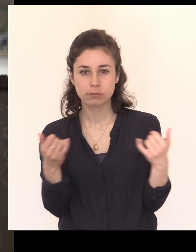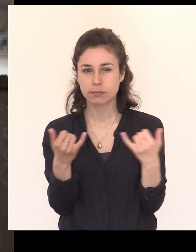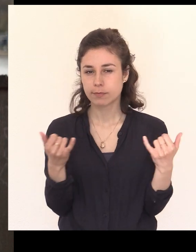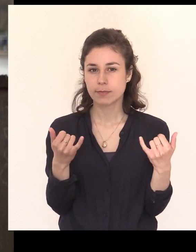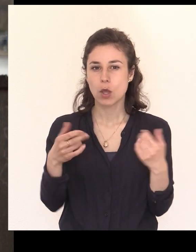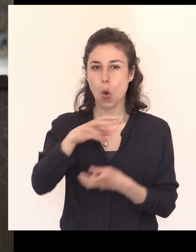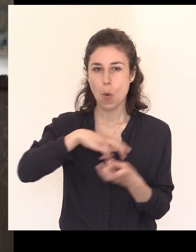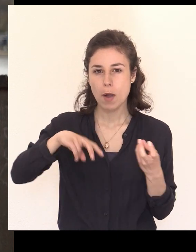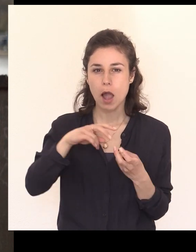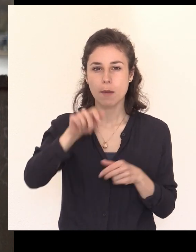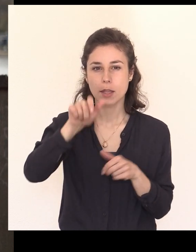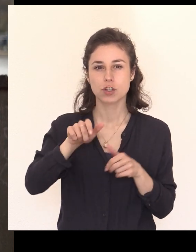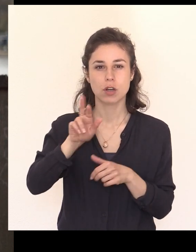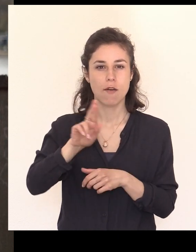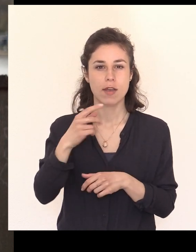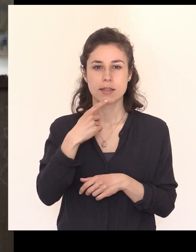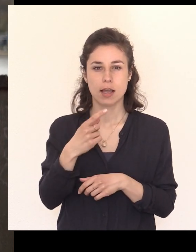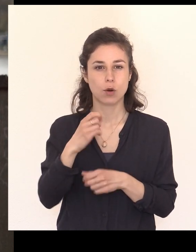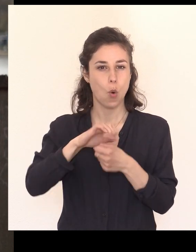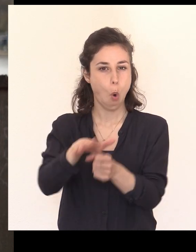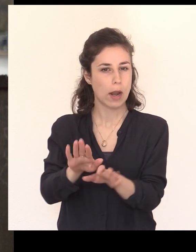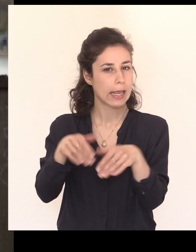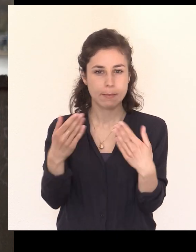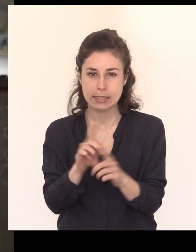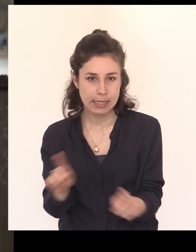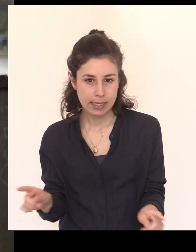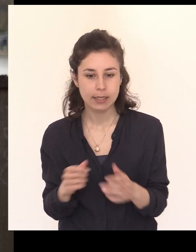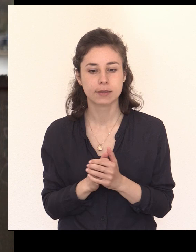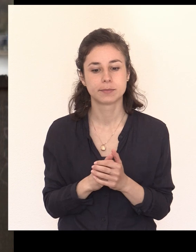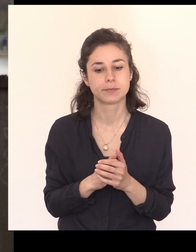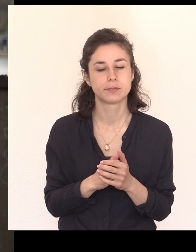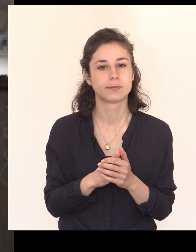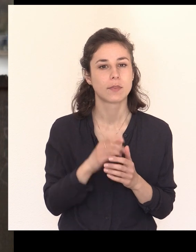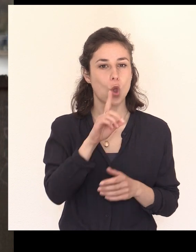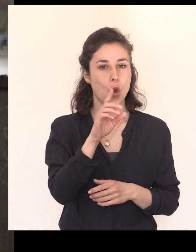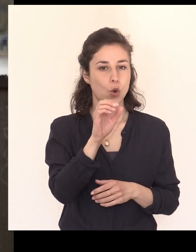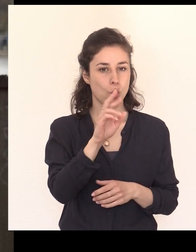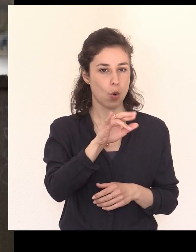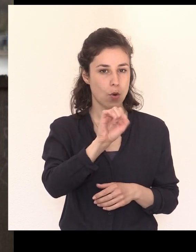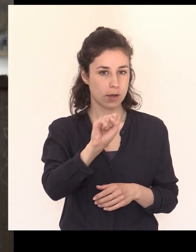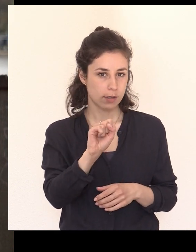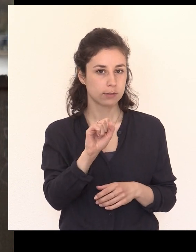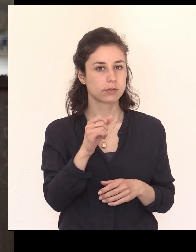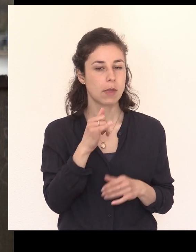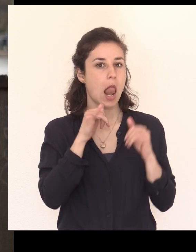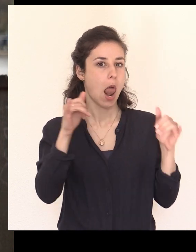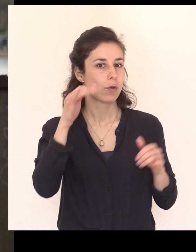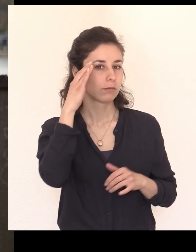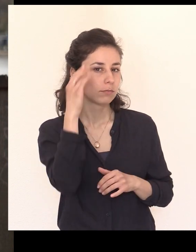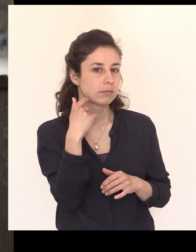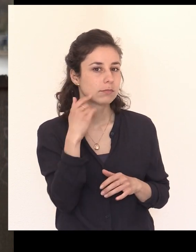mit den Corona-Leugnern? Doris denkt laut darüber nach, ob die Corona-Pandemie Einfluss auf den Inklusionsgedanken